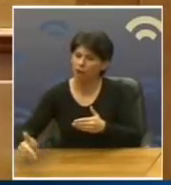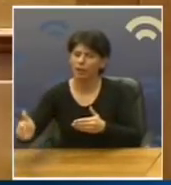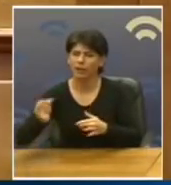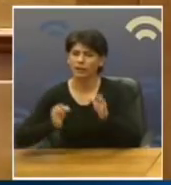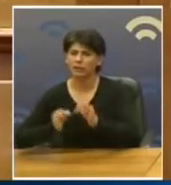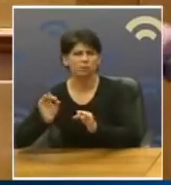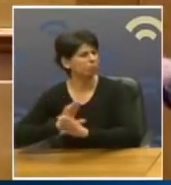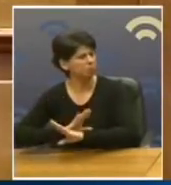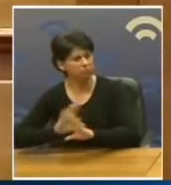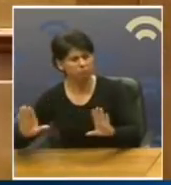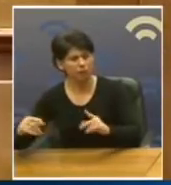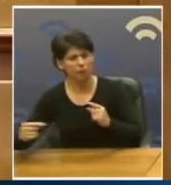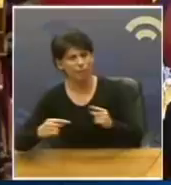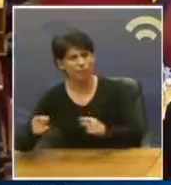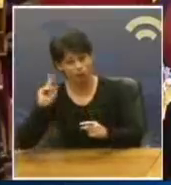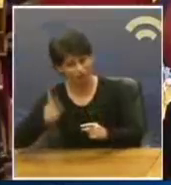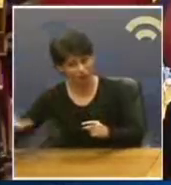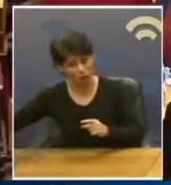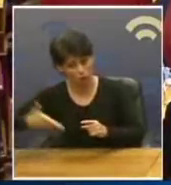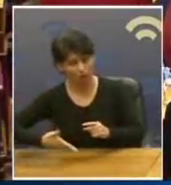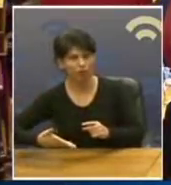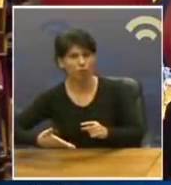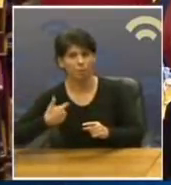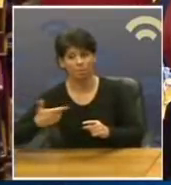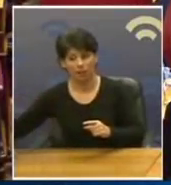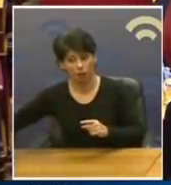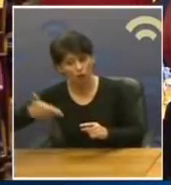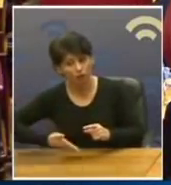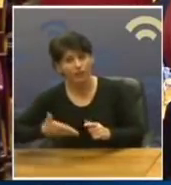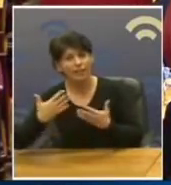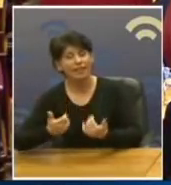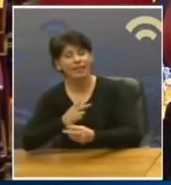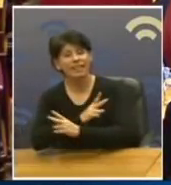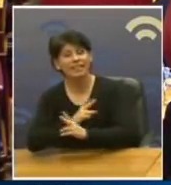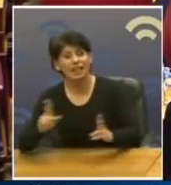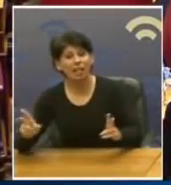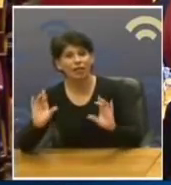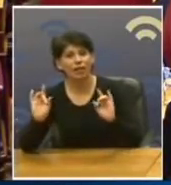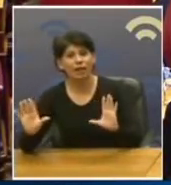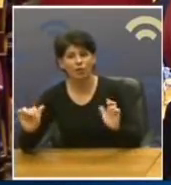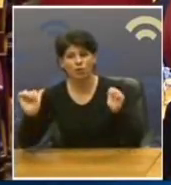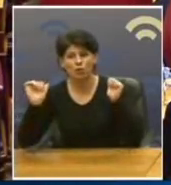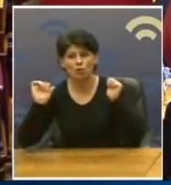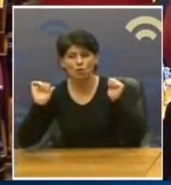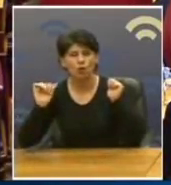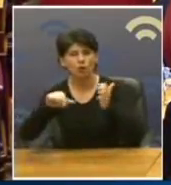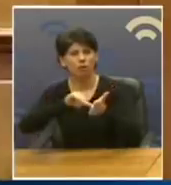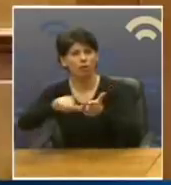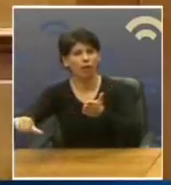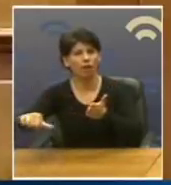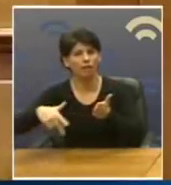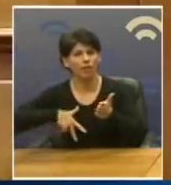καμία αντιπαράθεση, ότι κακώς το φέρνουμε. Και το φέραμε για να είναι ξεκάθαρο ότι καμία προνομιακή παραγραφή για υπουργούς δεν θα